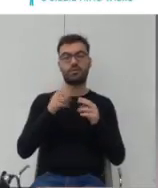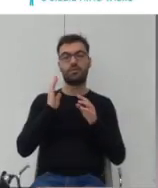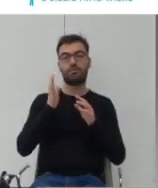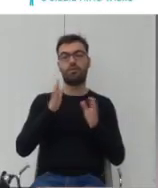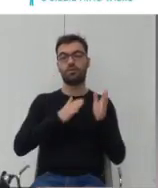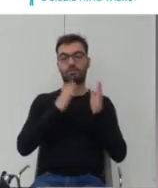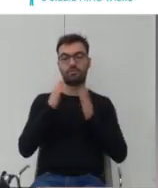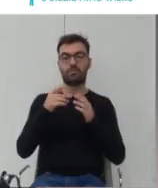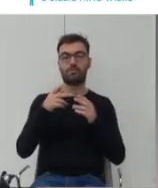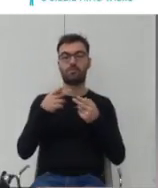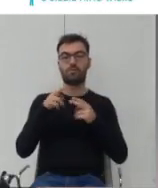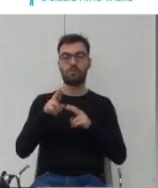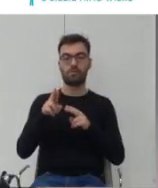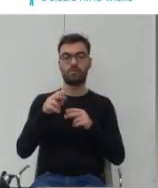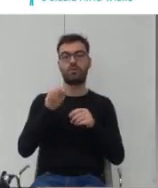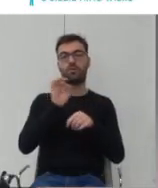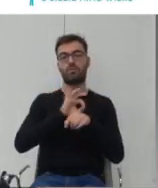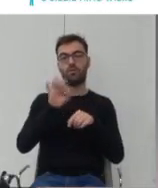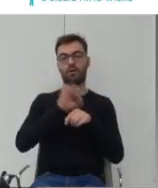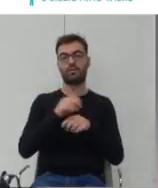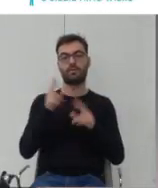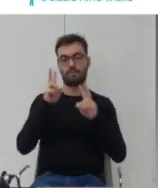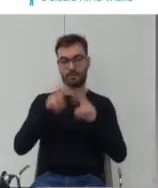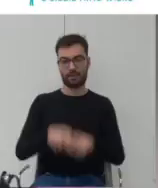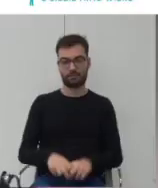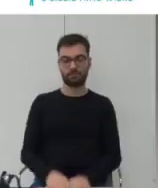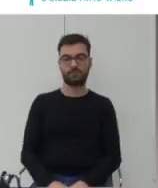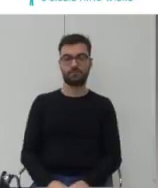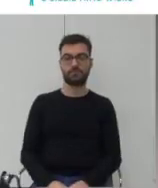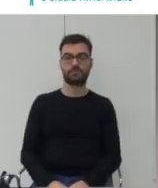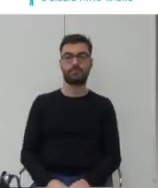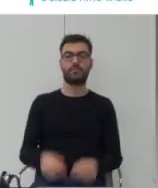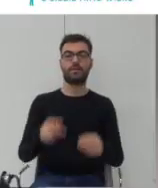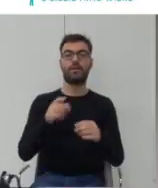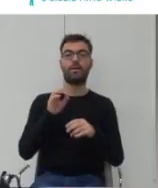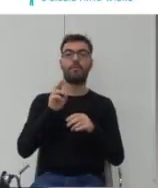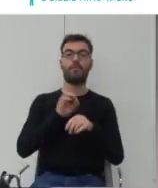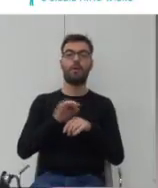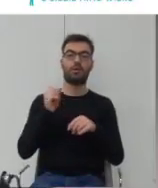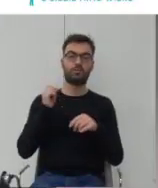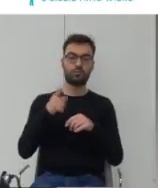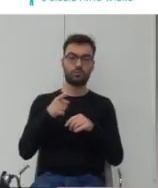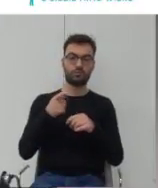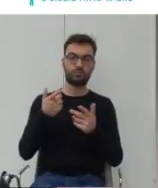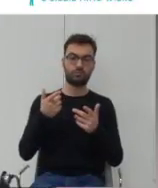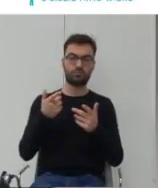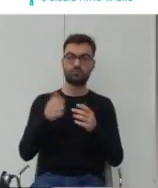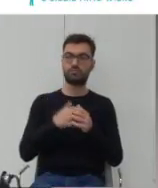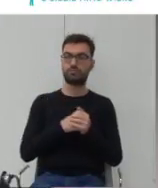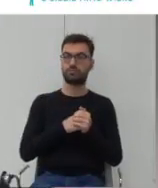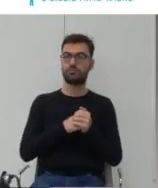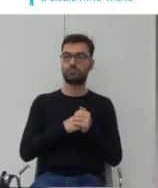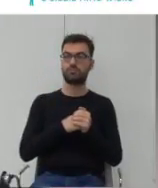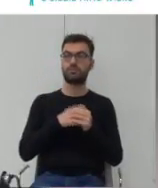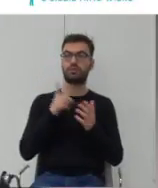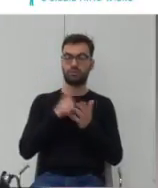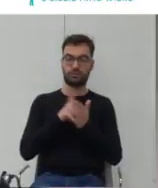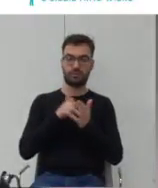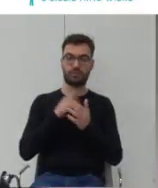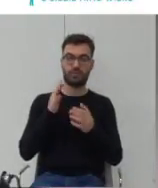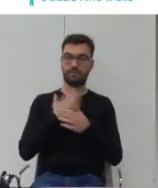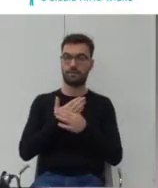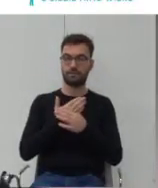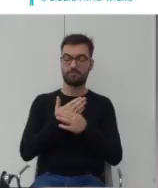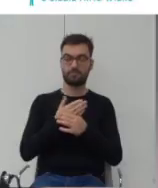późniejszemu udziałowi w projektach badawczych. W projekcie partycypuje obecnie, mogę już powiedzieć,